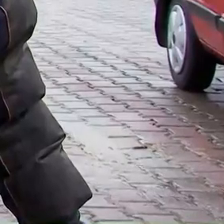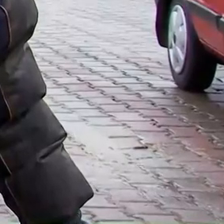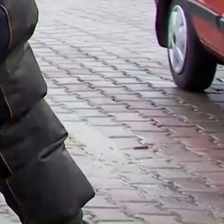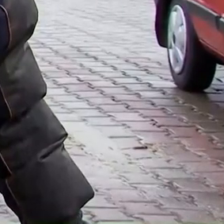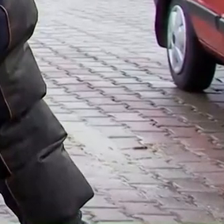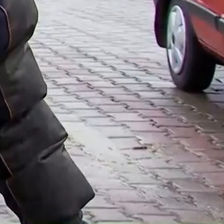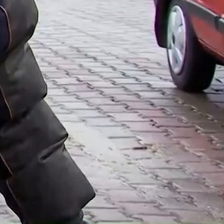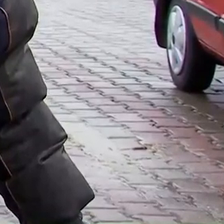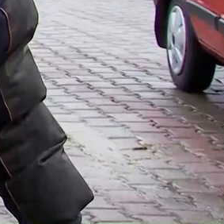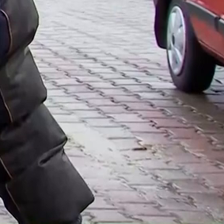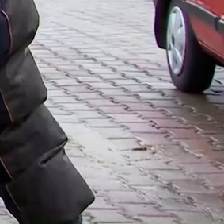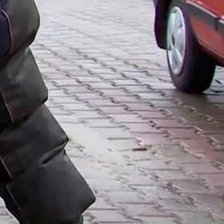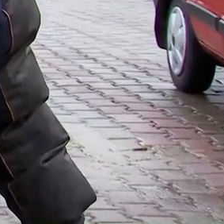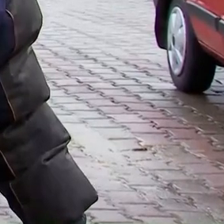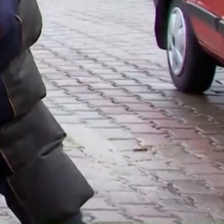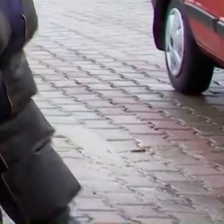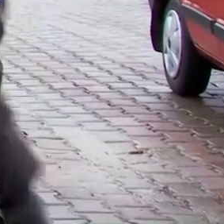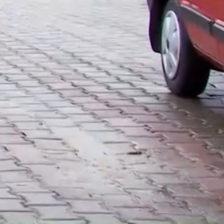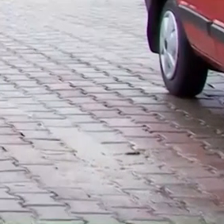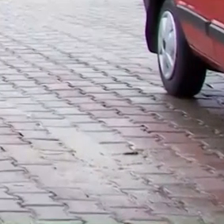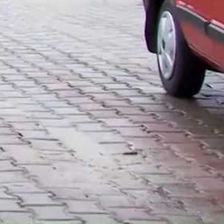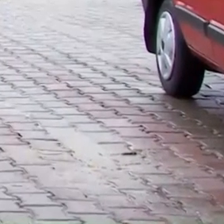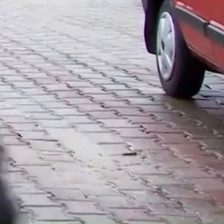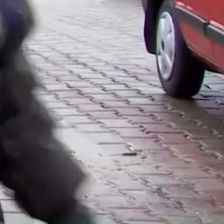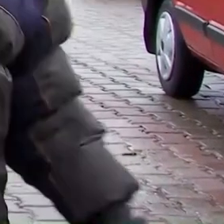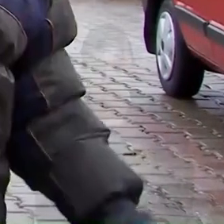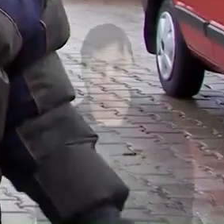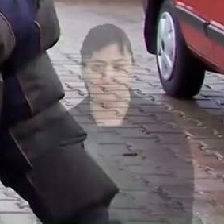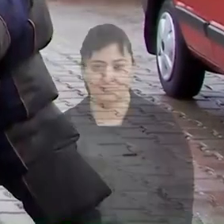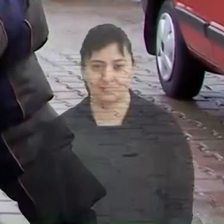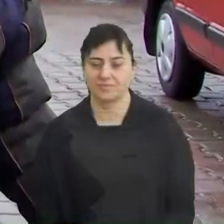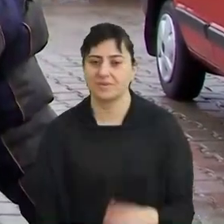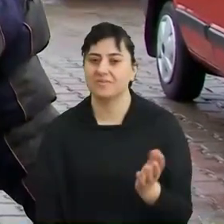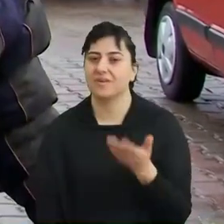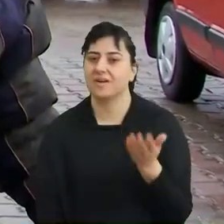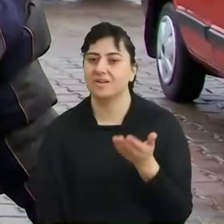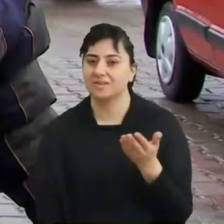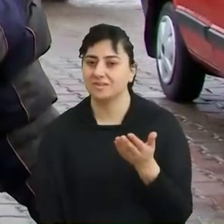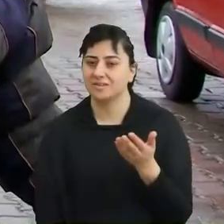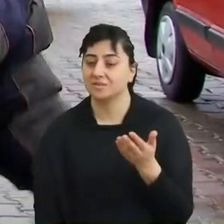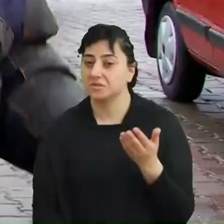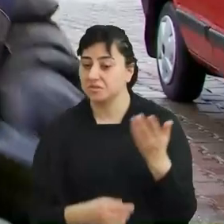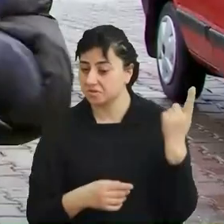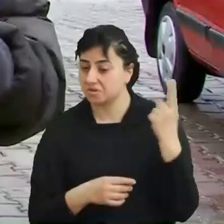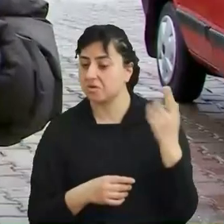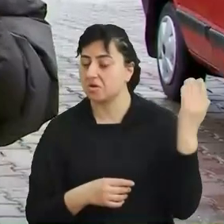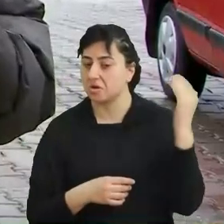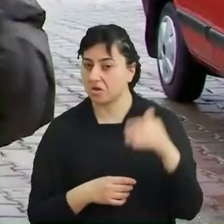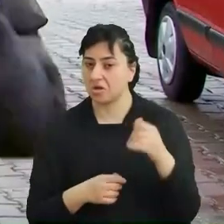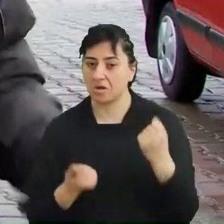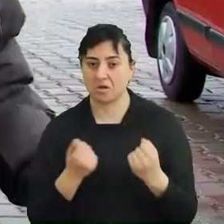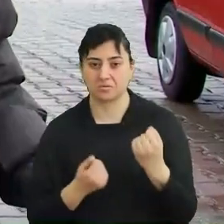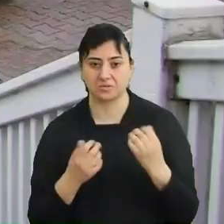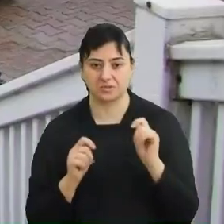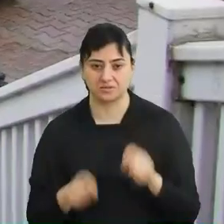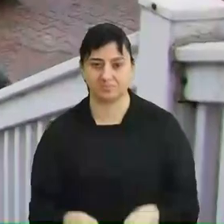Şükrü garaja inen merdiven korkuluğundaki lambanın ampulünü değiştiriyor. Vay, ziyaretçilerin efendisinin familyası